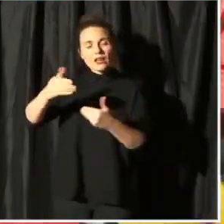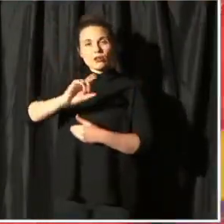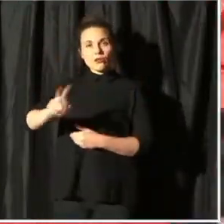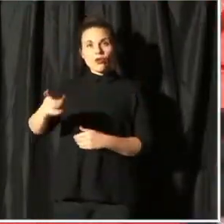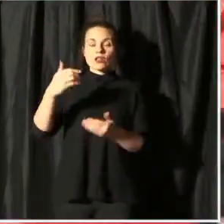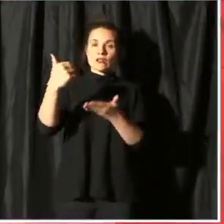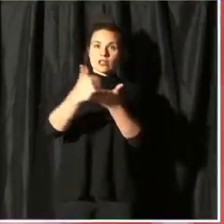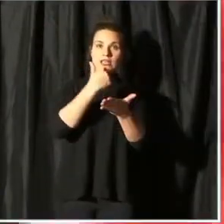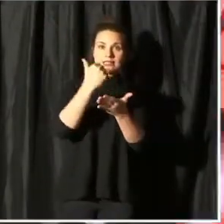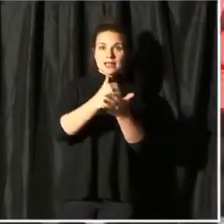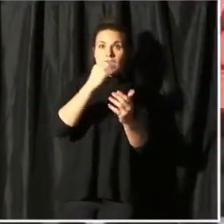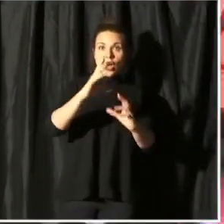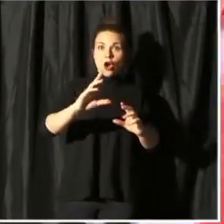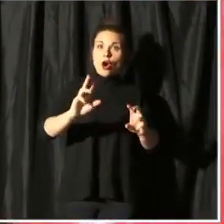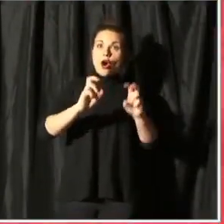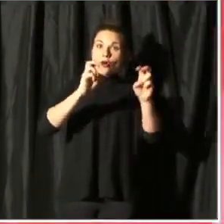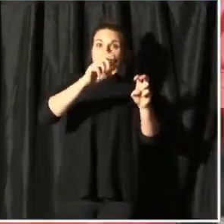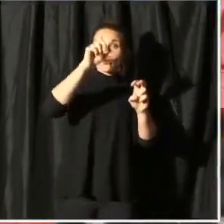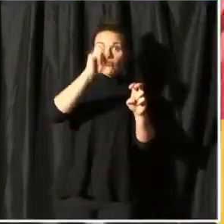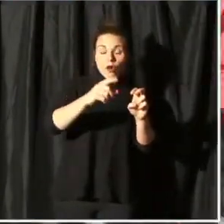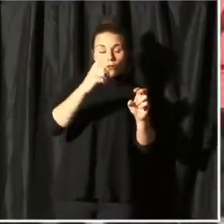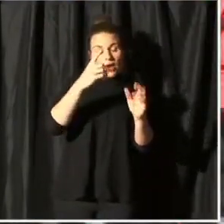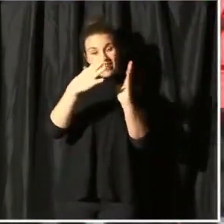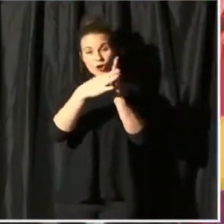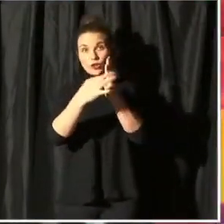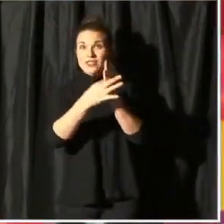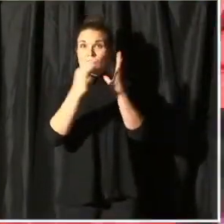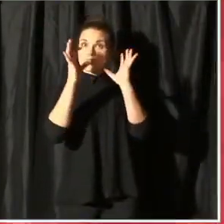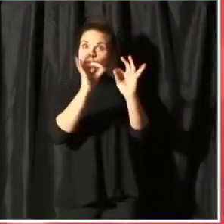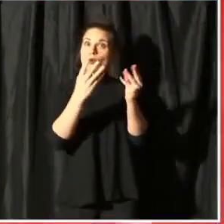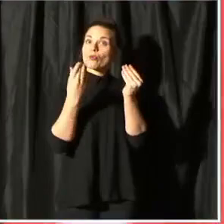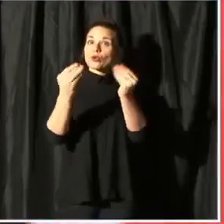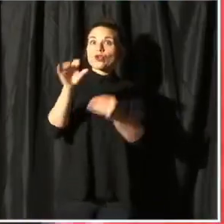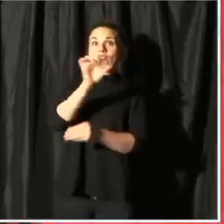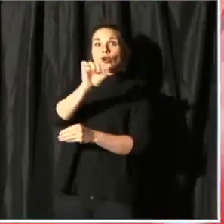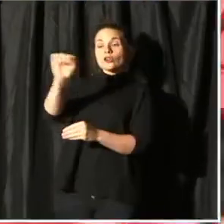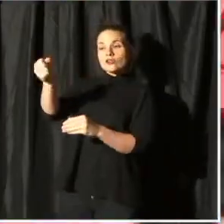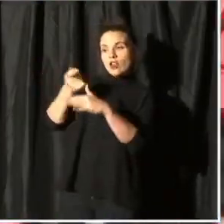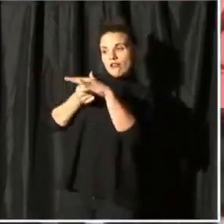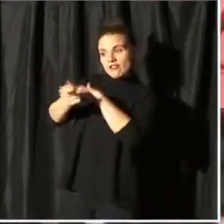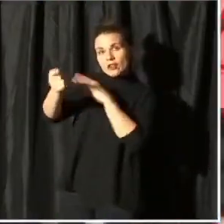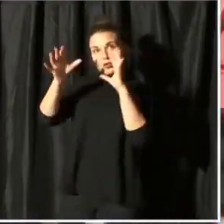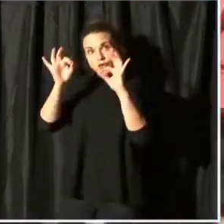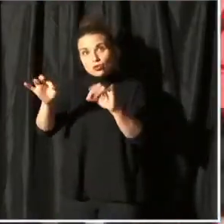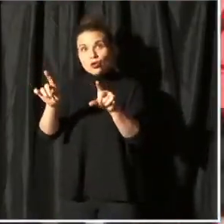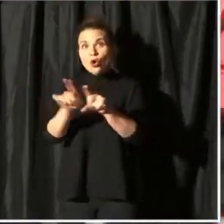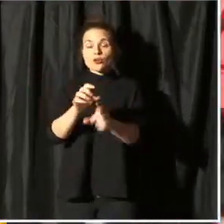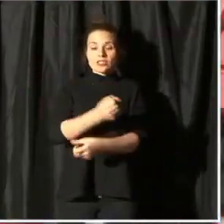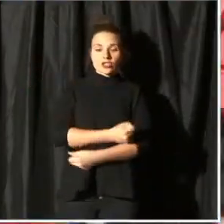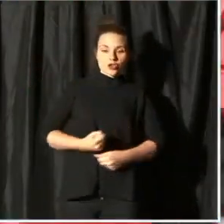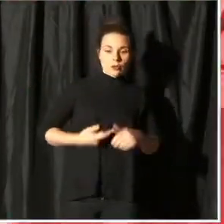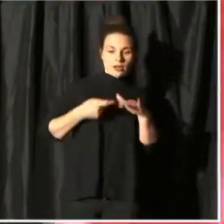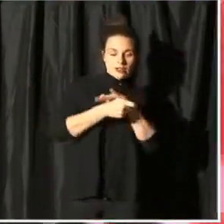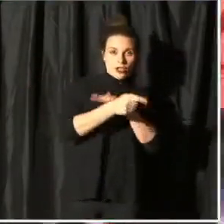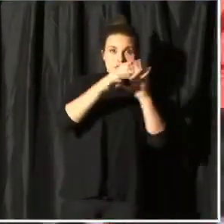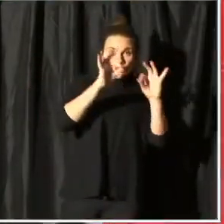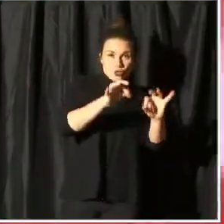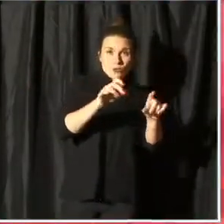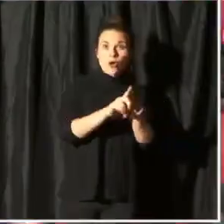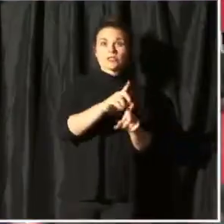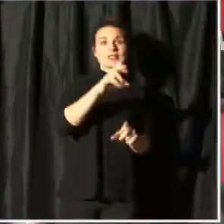socialiser avec un bon niveau de cotisation pour me financer la sécurité sociale l'allocation chômage et les retraites